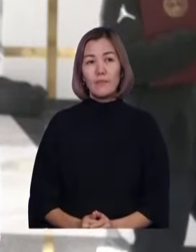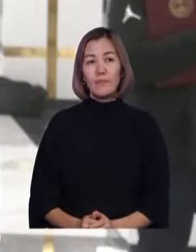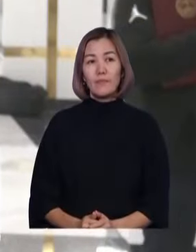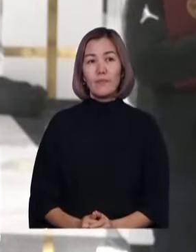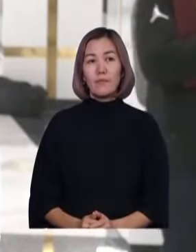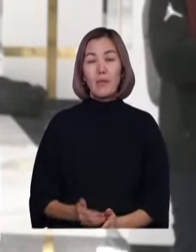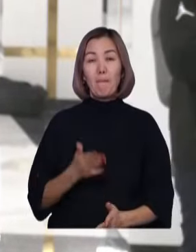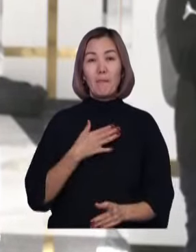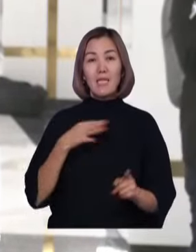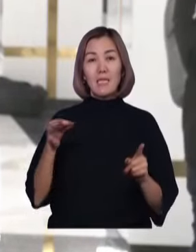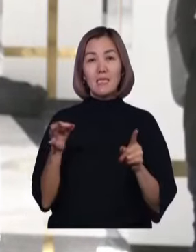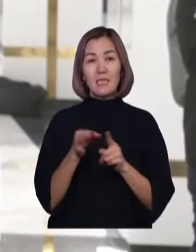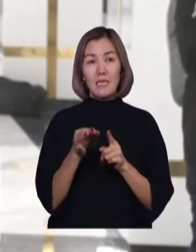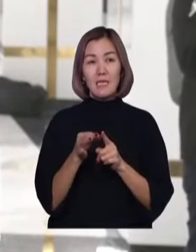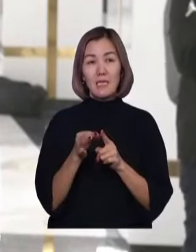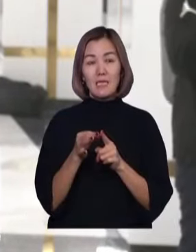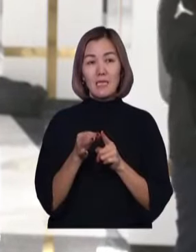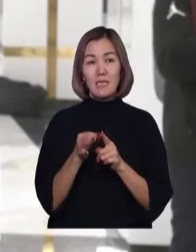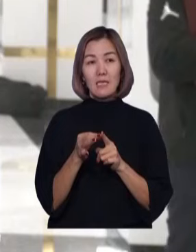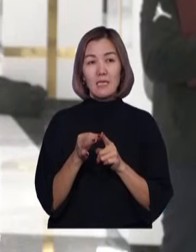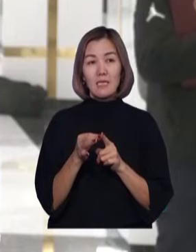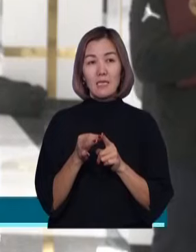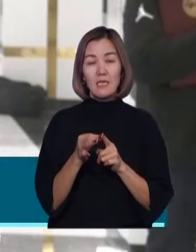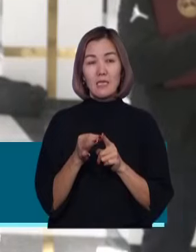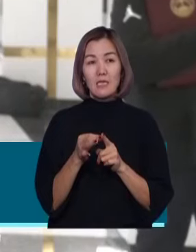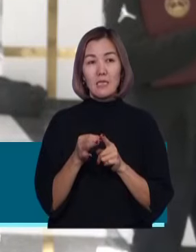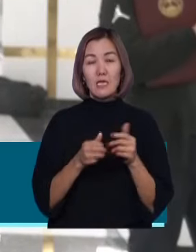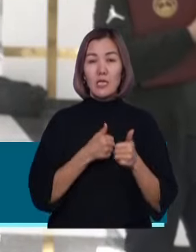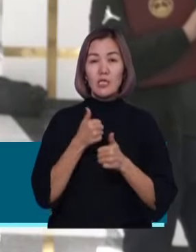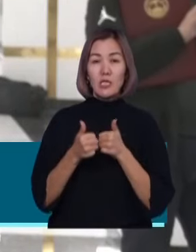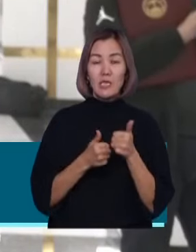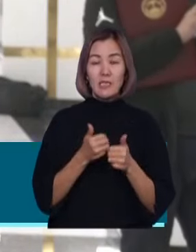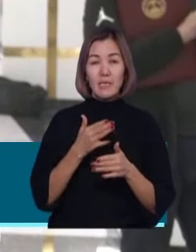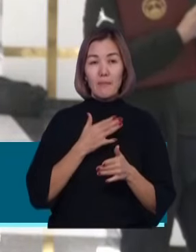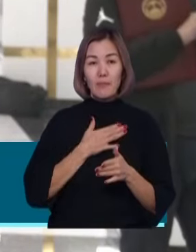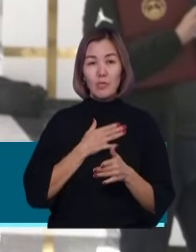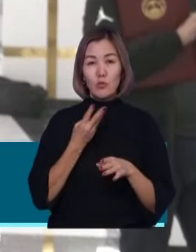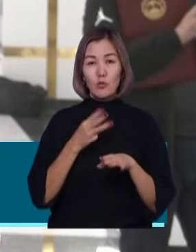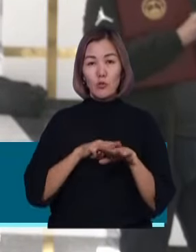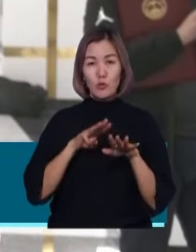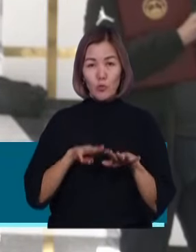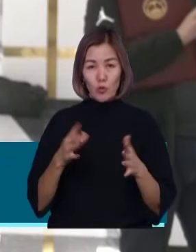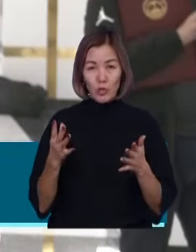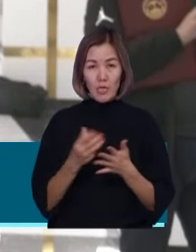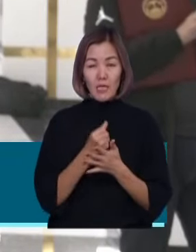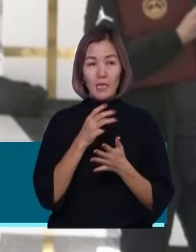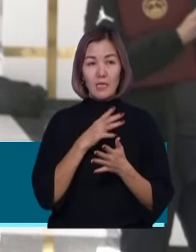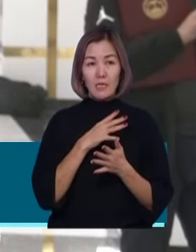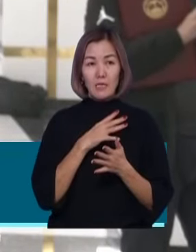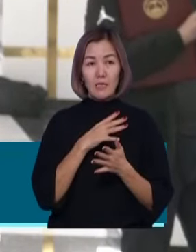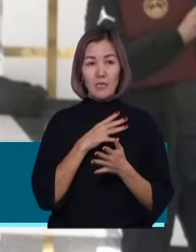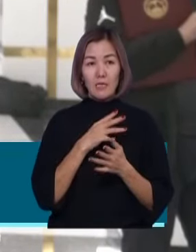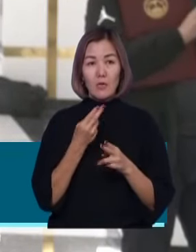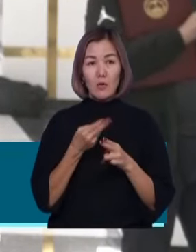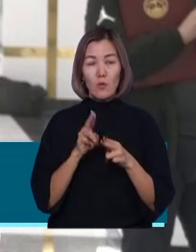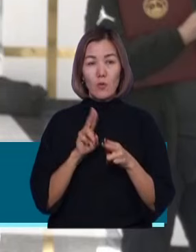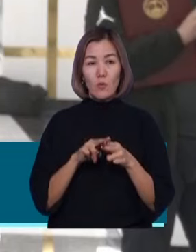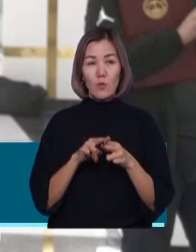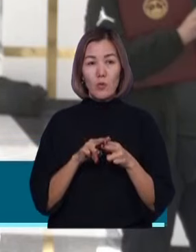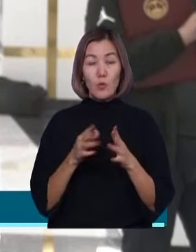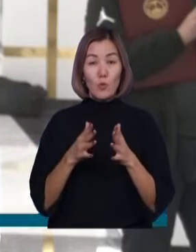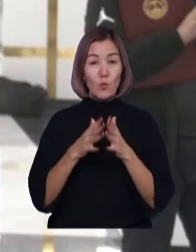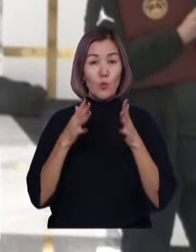Позициям үлестіруші болады. Осы жарыста біз 3-ші орынға иелендік. Бұл енді